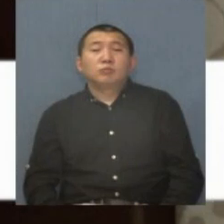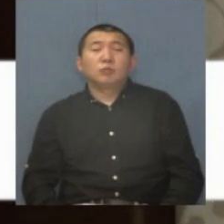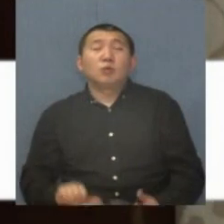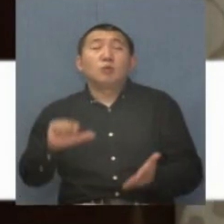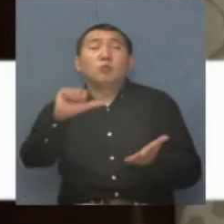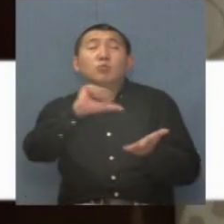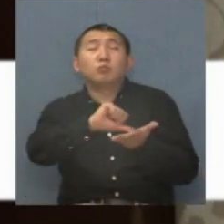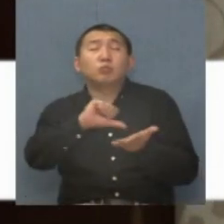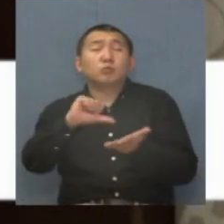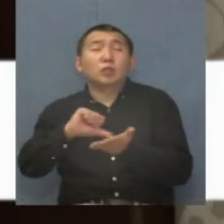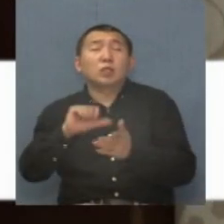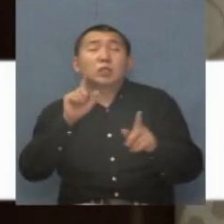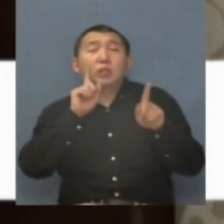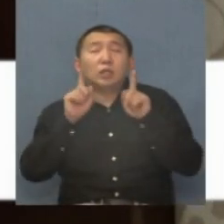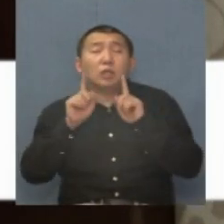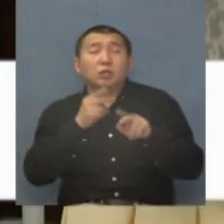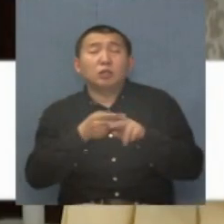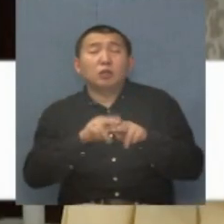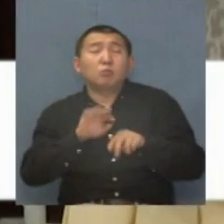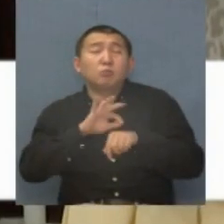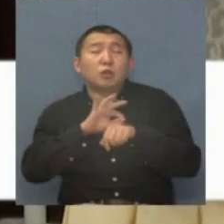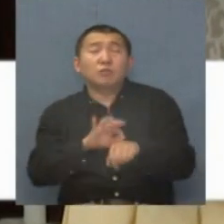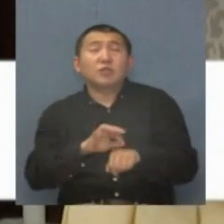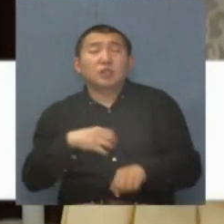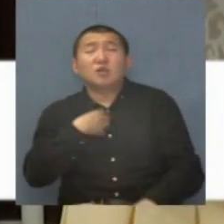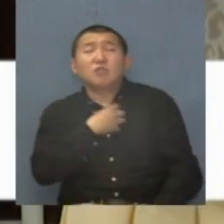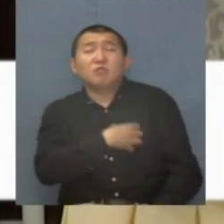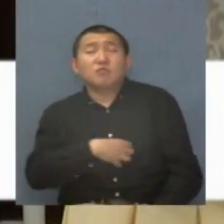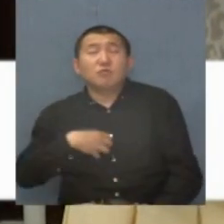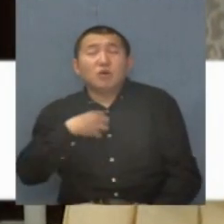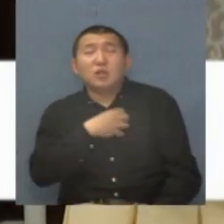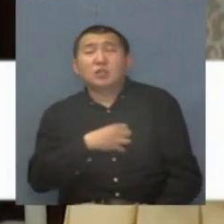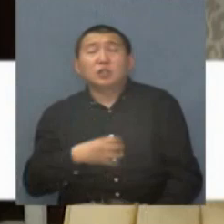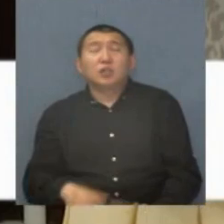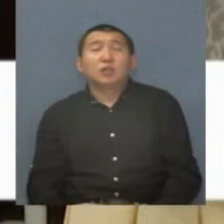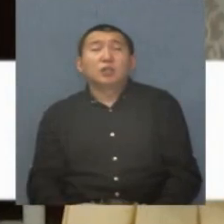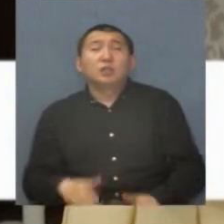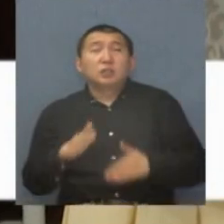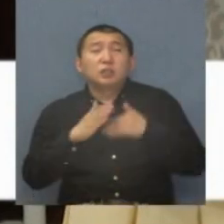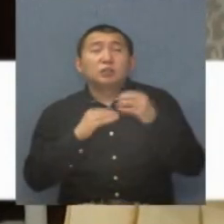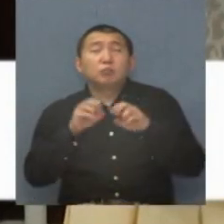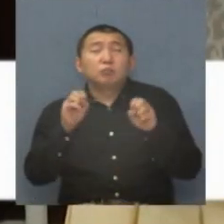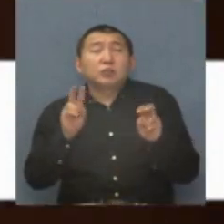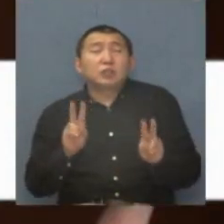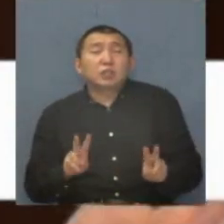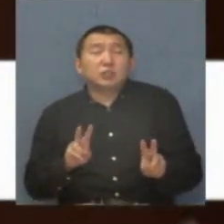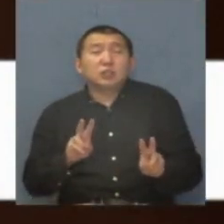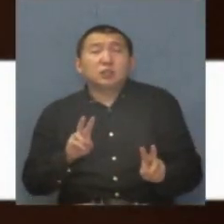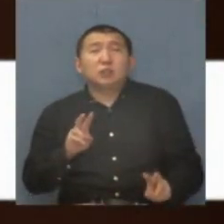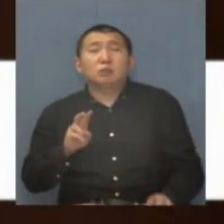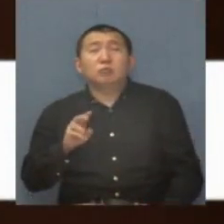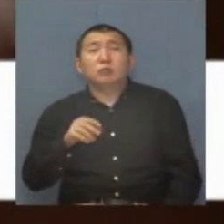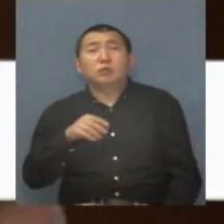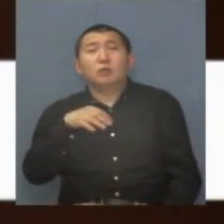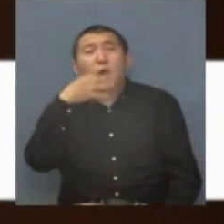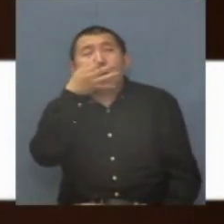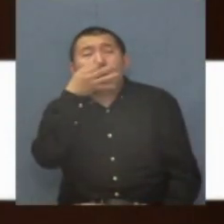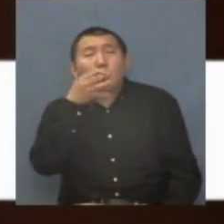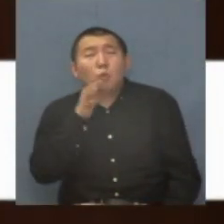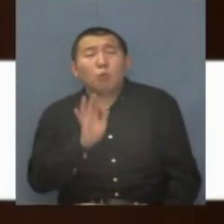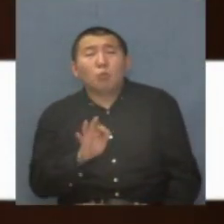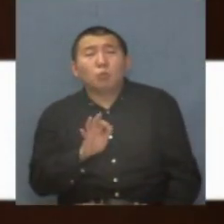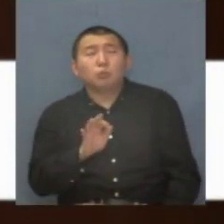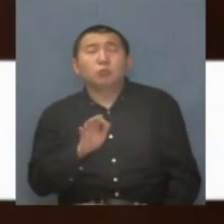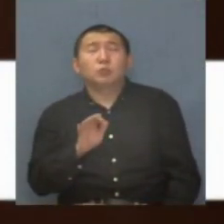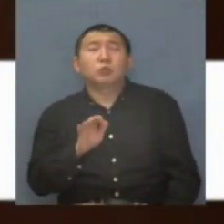мұндай шараларды өткізудің маңыздылығын атап өтті. Осындай семинарлар мамандарға тәжірибе, білім алмасуға, сондай-ақ зорлық-зомбылыққа қарсы